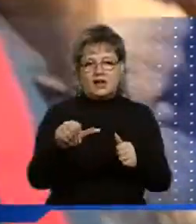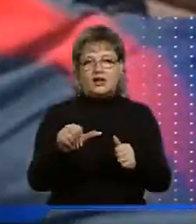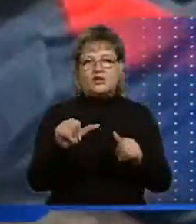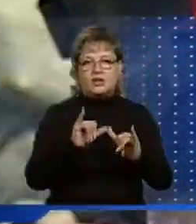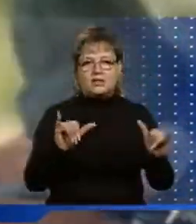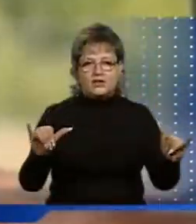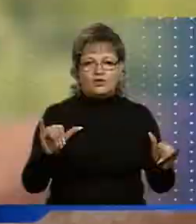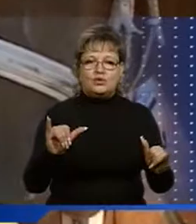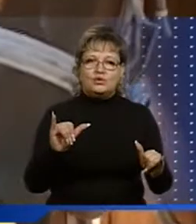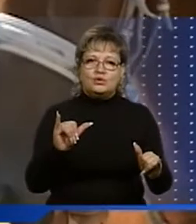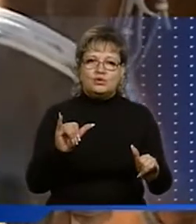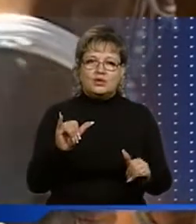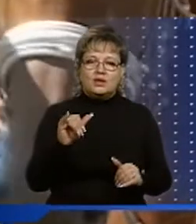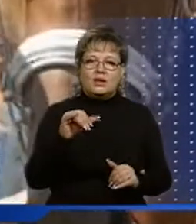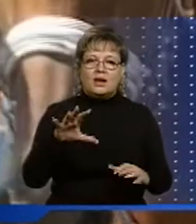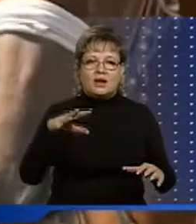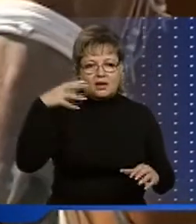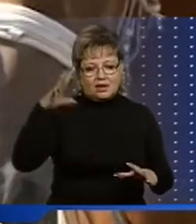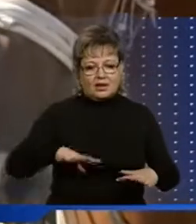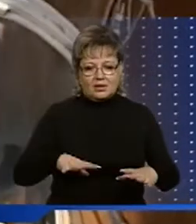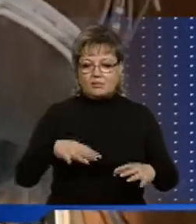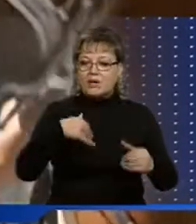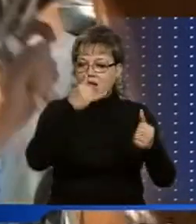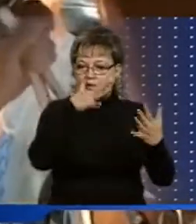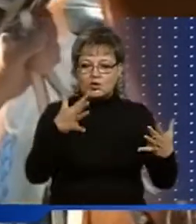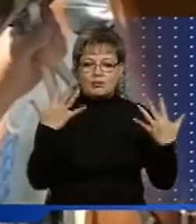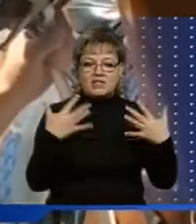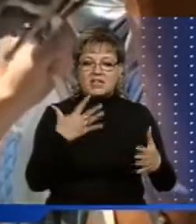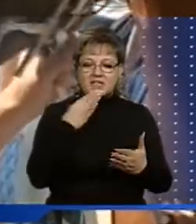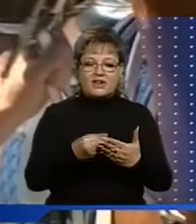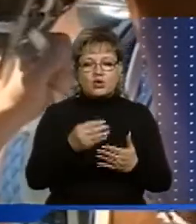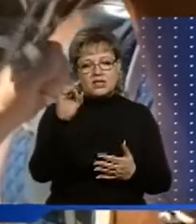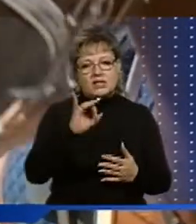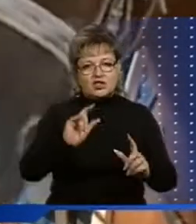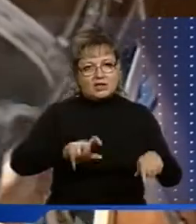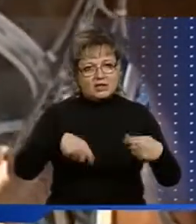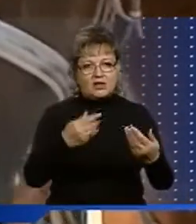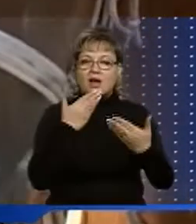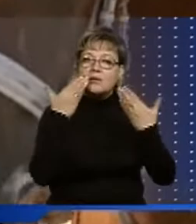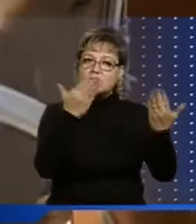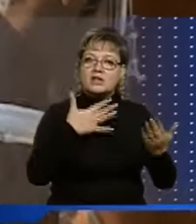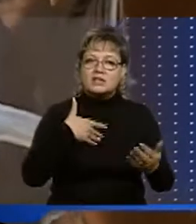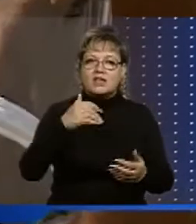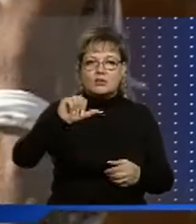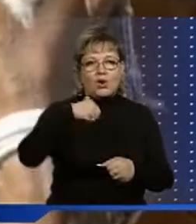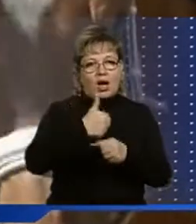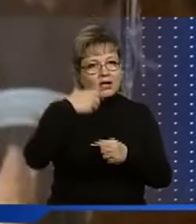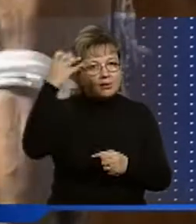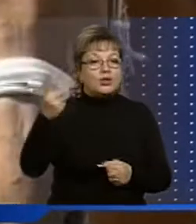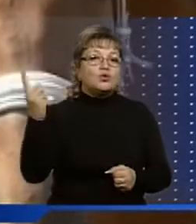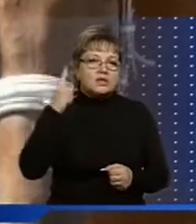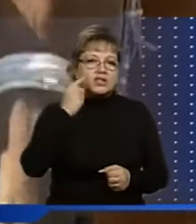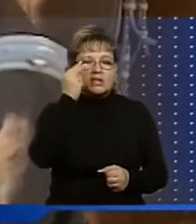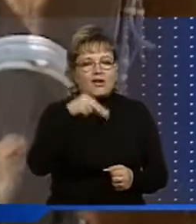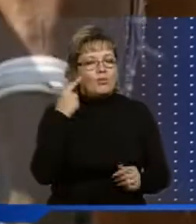селекцию лошадей. Мы, донские казаки, не можем потерять свое историческое наследие. И обратились к нашему атаману. Атаман нас услышал,